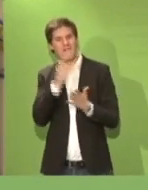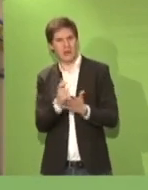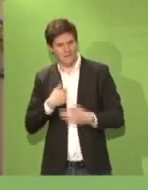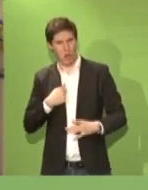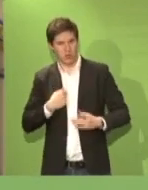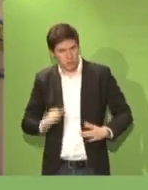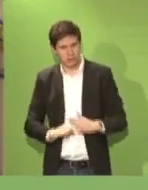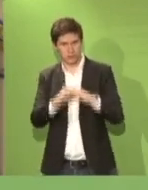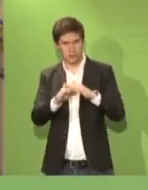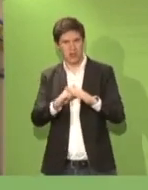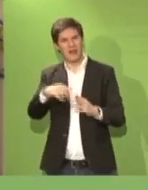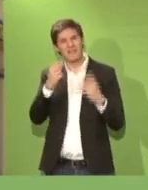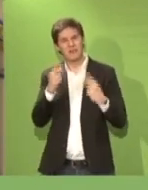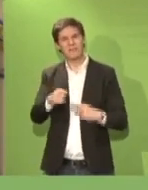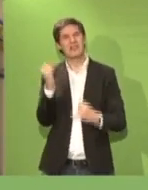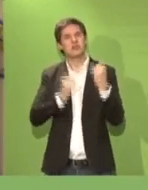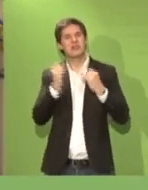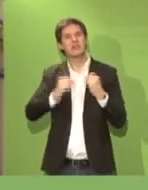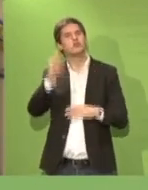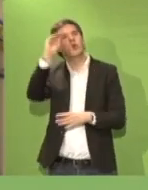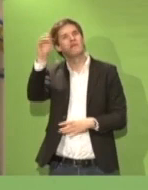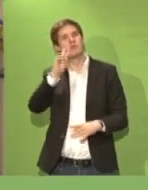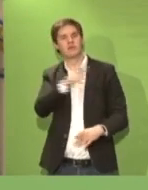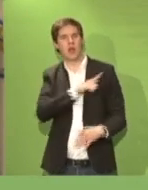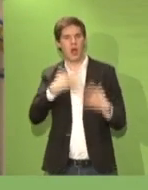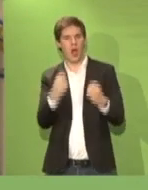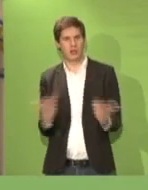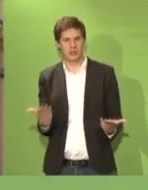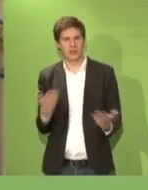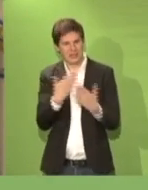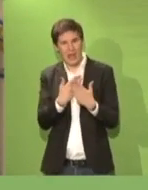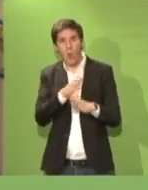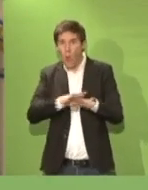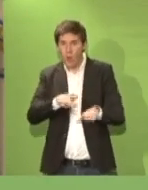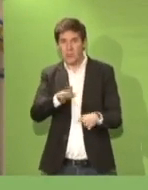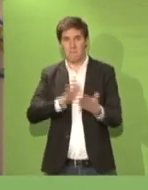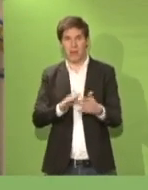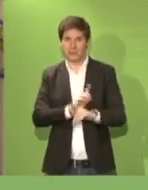der Industrie muss nachhaltig sein, damit die Industrie bleibt. Und darum lasst uns mit diesem